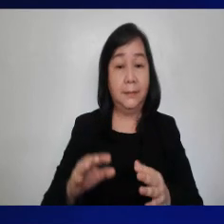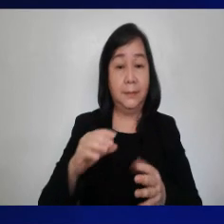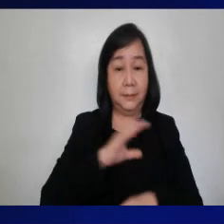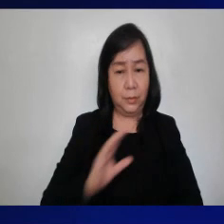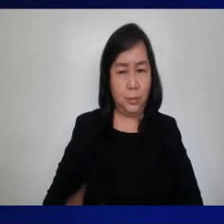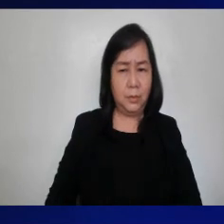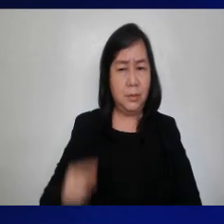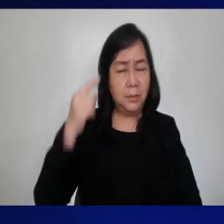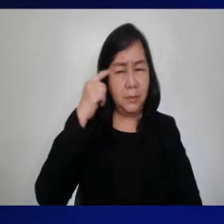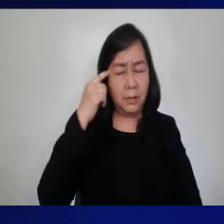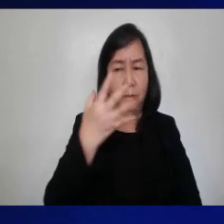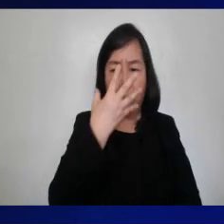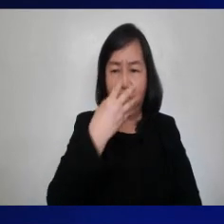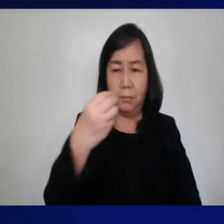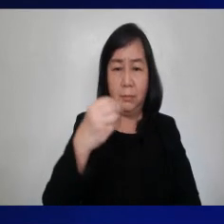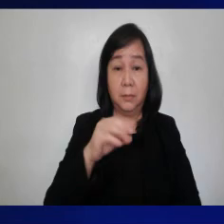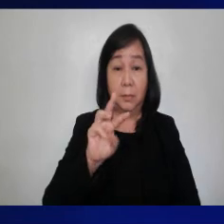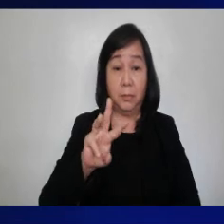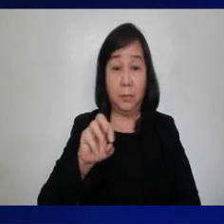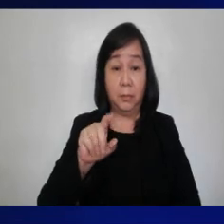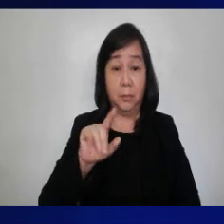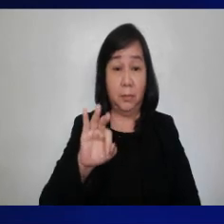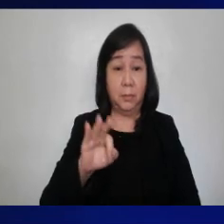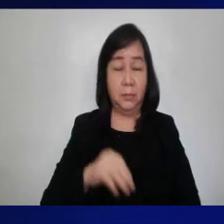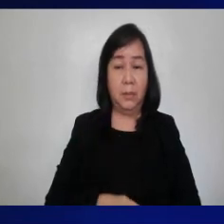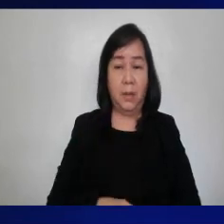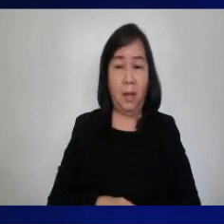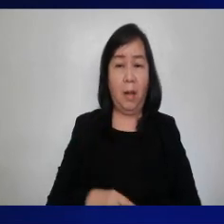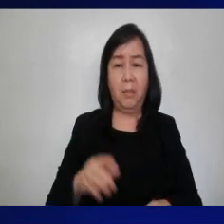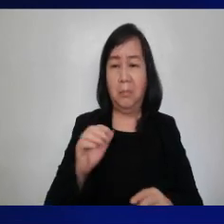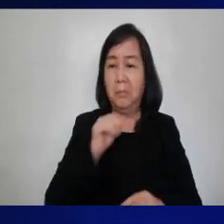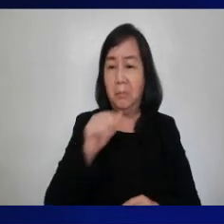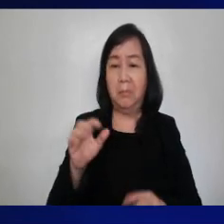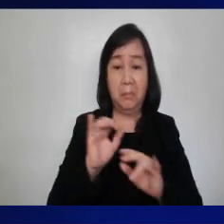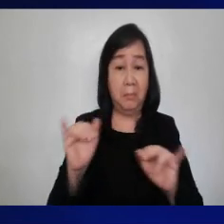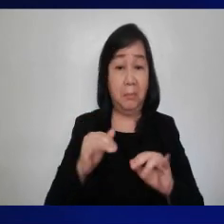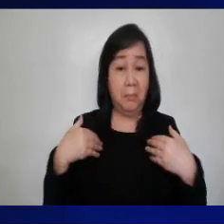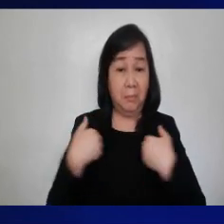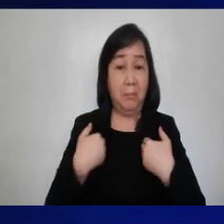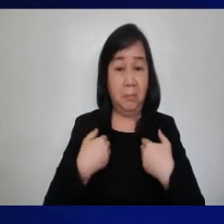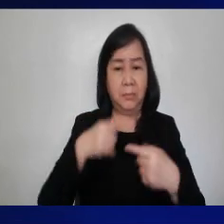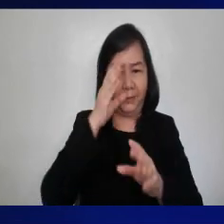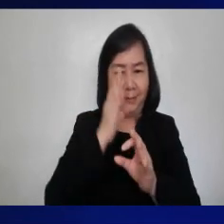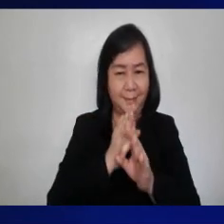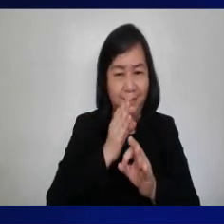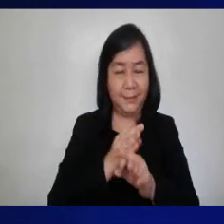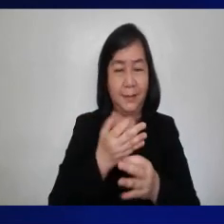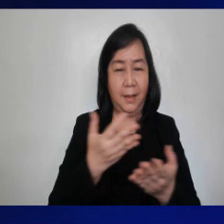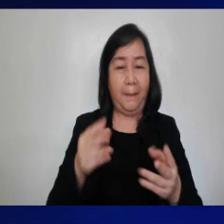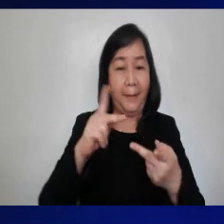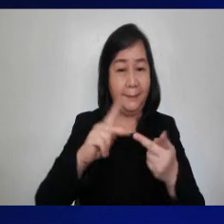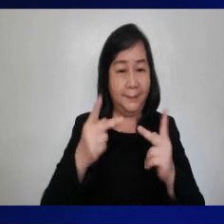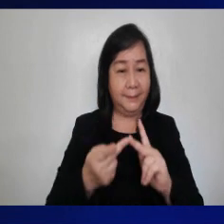Kristo. Isipin natin ang lobo. Di tulad po ng ibang hayop, ang lobo ay tapat sa isang kapareha lamang sa